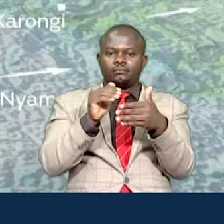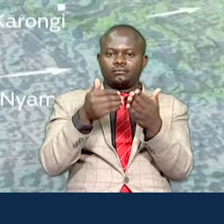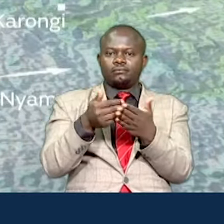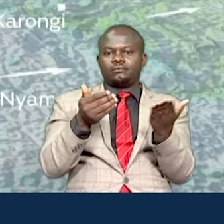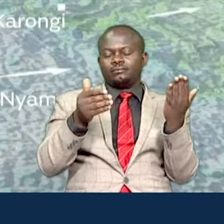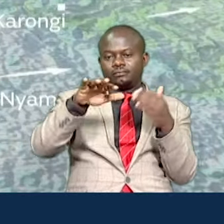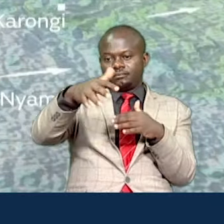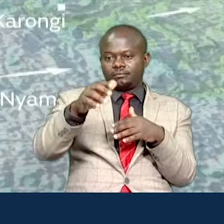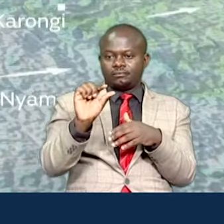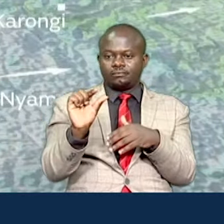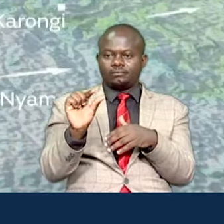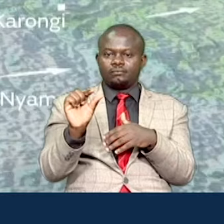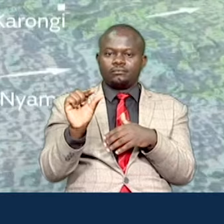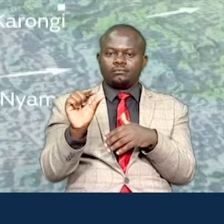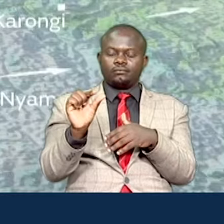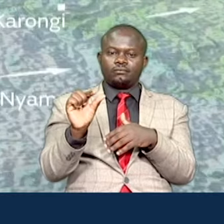imvura nke.